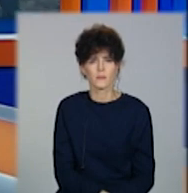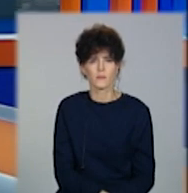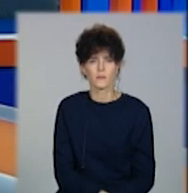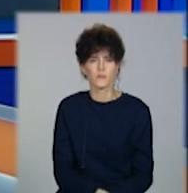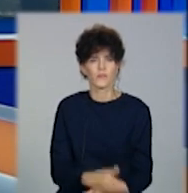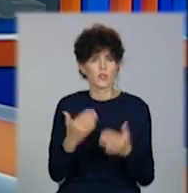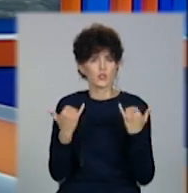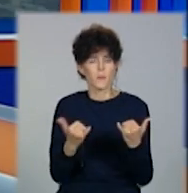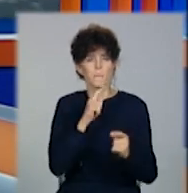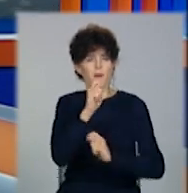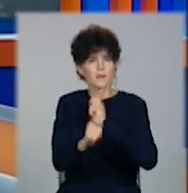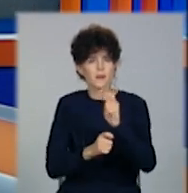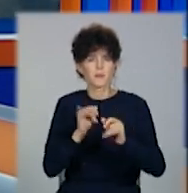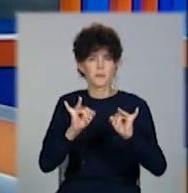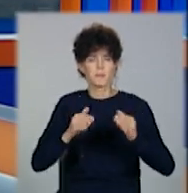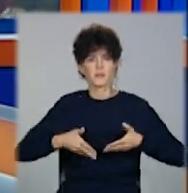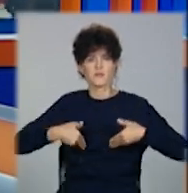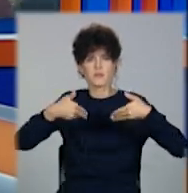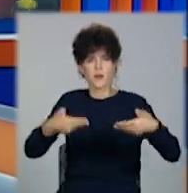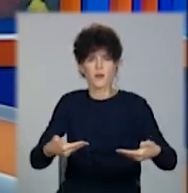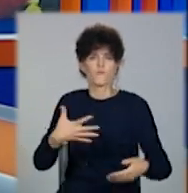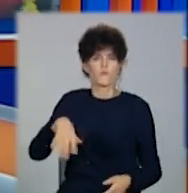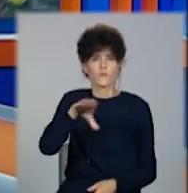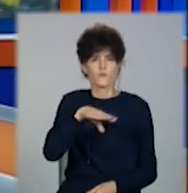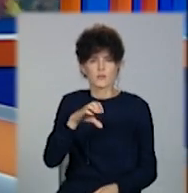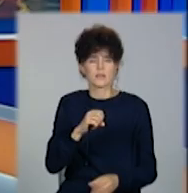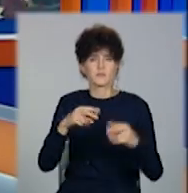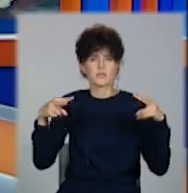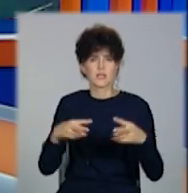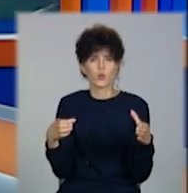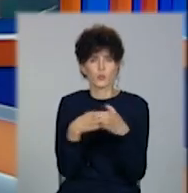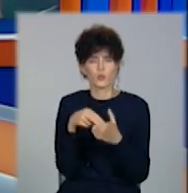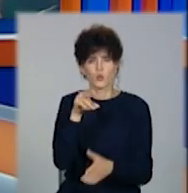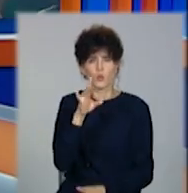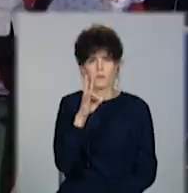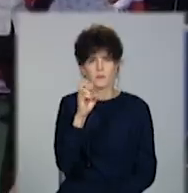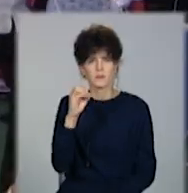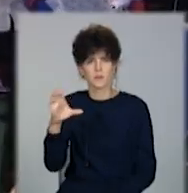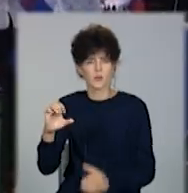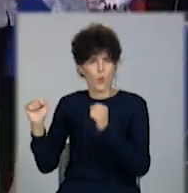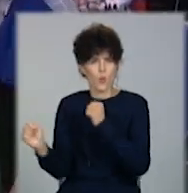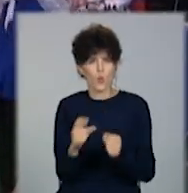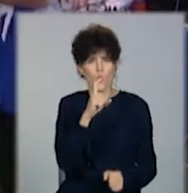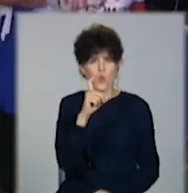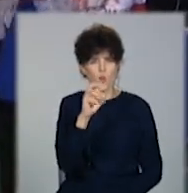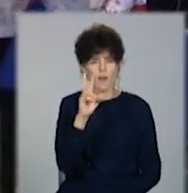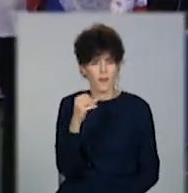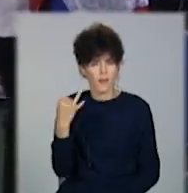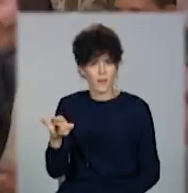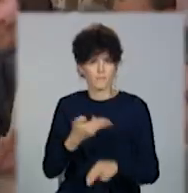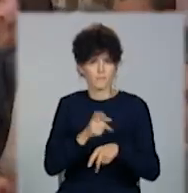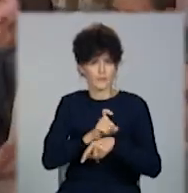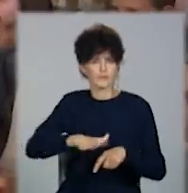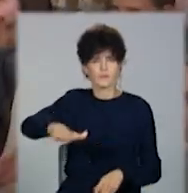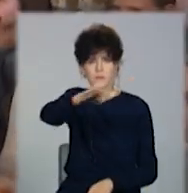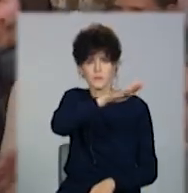З подарунками і привітаннями гравці хокейного клубу «Донбас» завітали до освітян та учнів села Срібного, що на Донеччині.